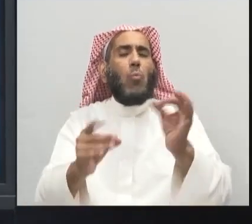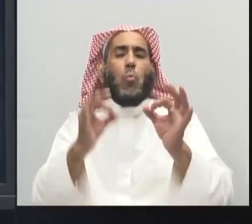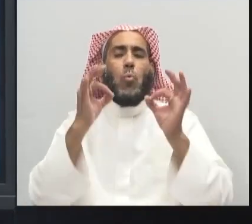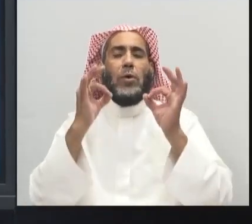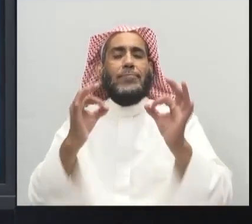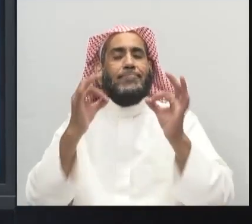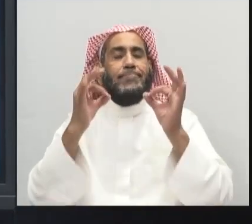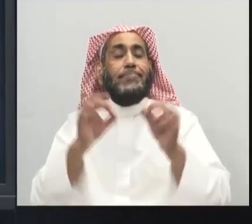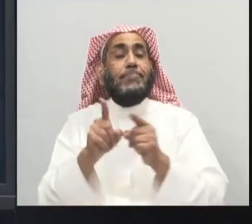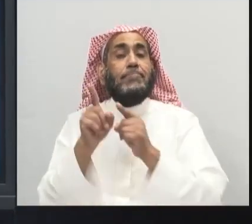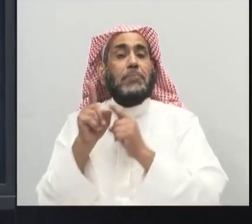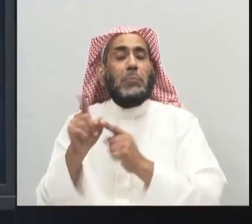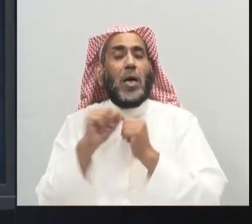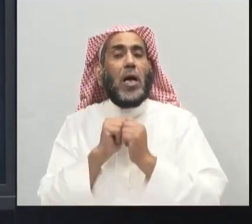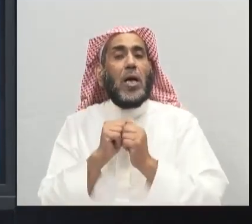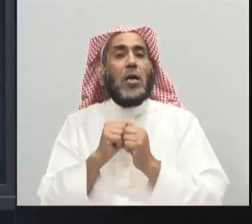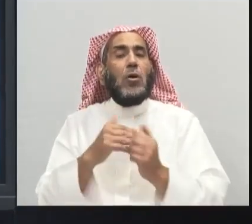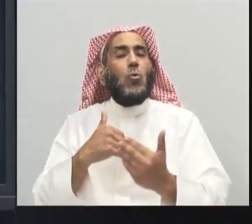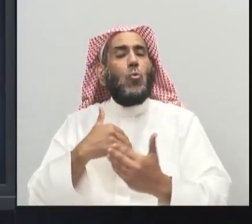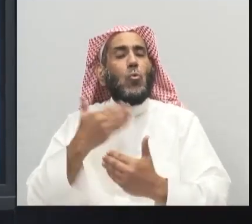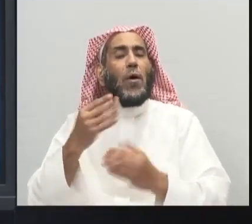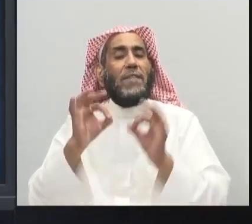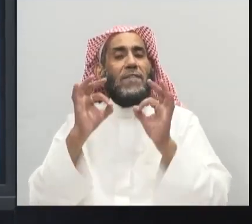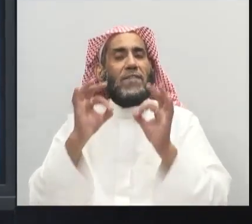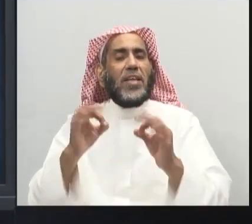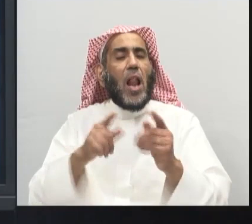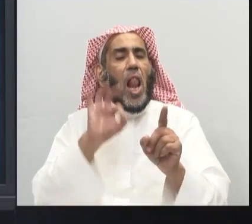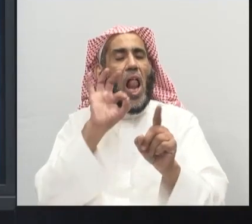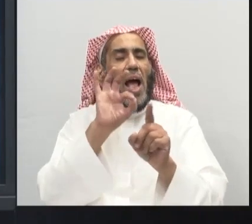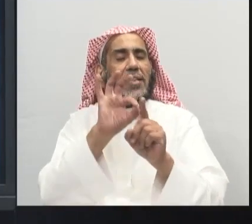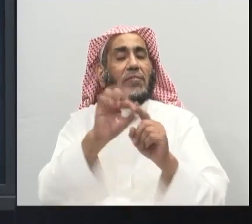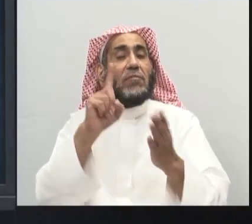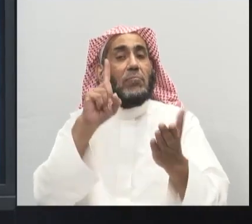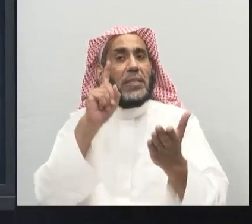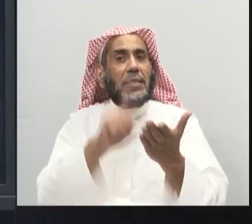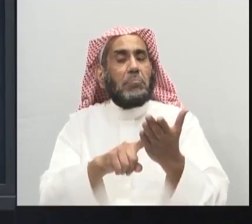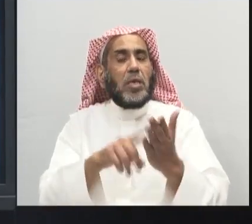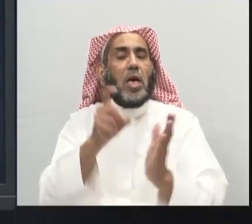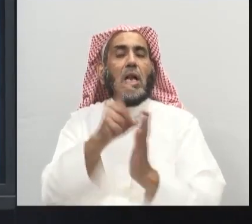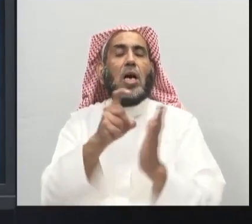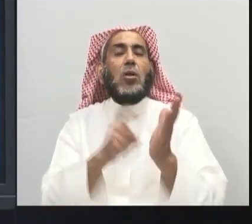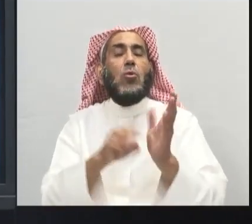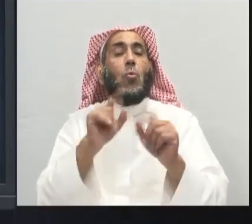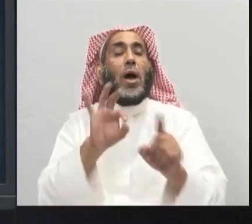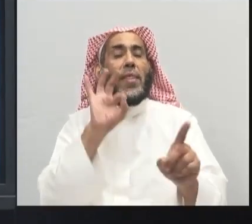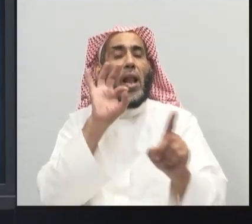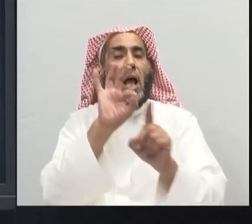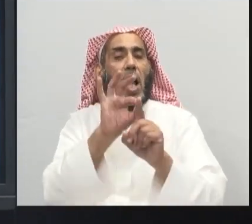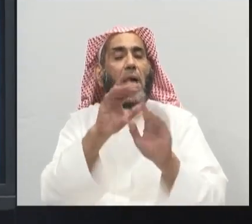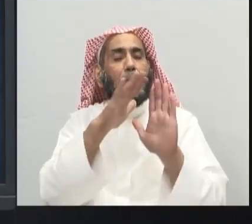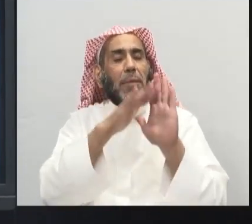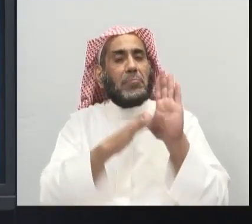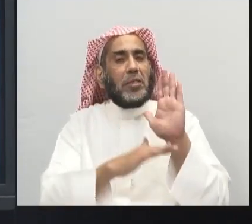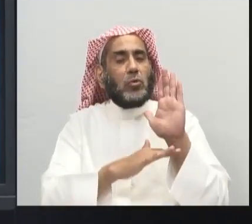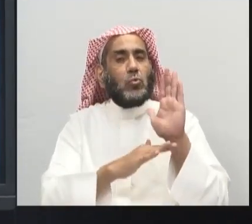هذا مما يرجى فيه في تطبيق القانون وهذه الغايه من من نصوص هذه